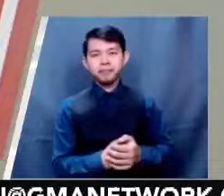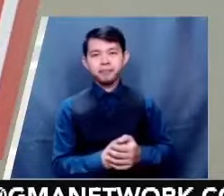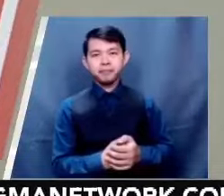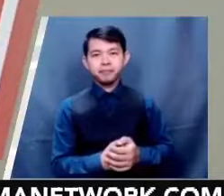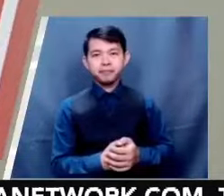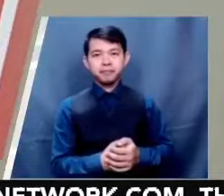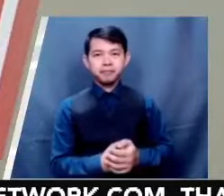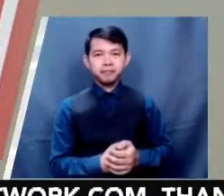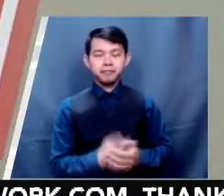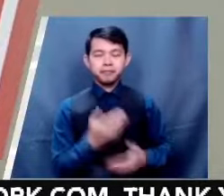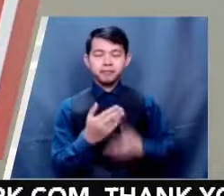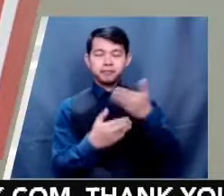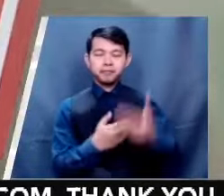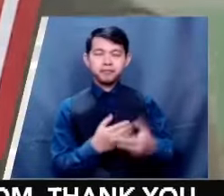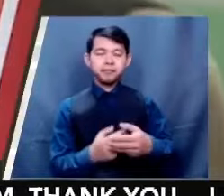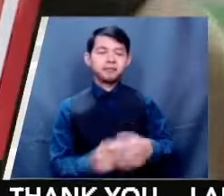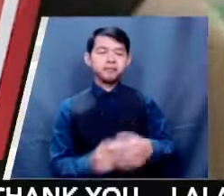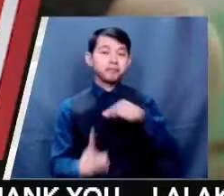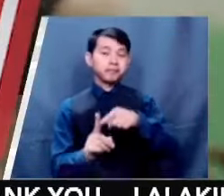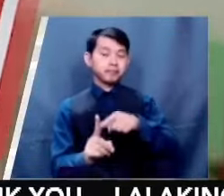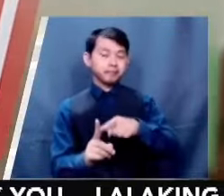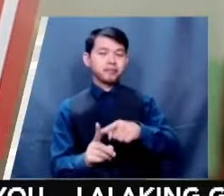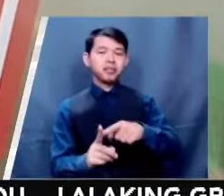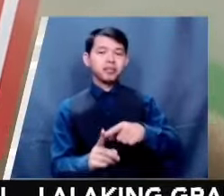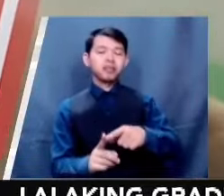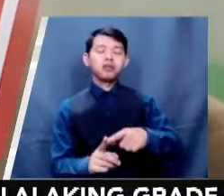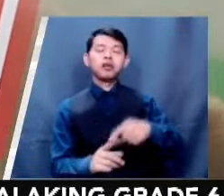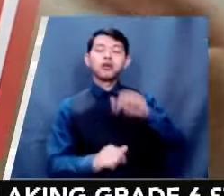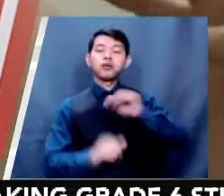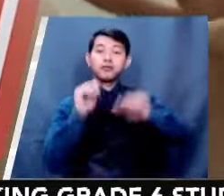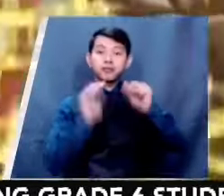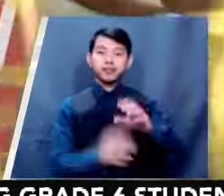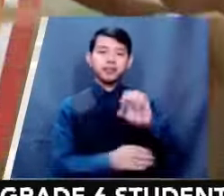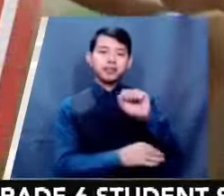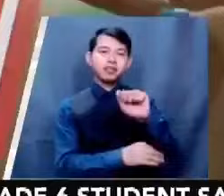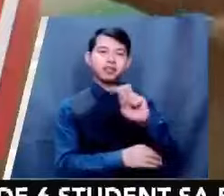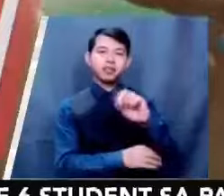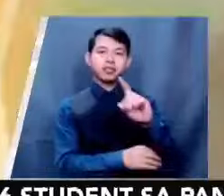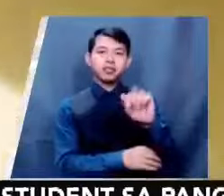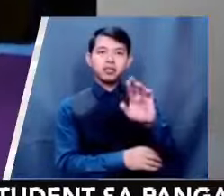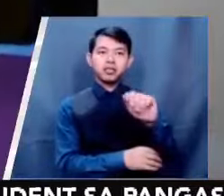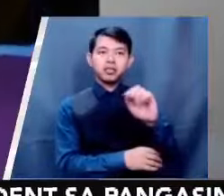Sandara Park emosyonal nang makita ang kanyang grade 6 advisor.